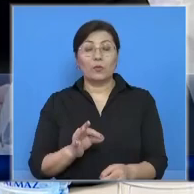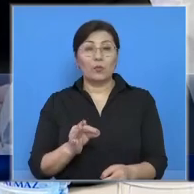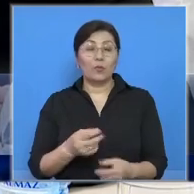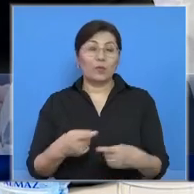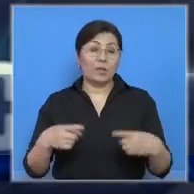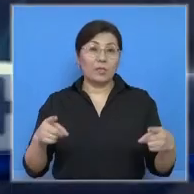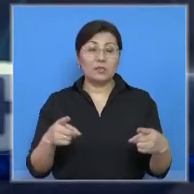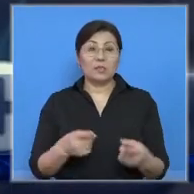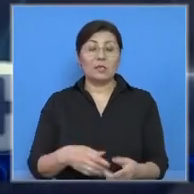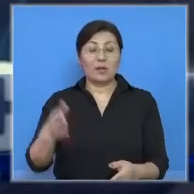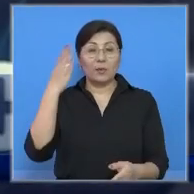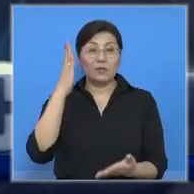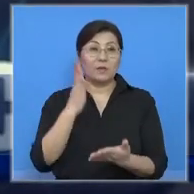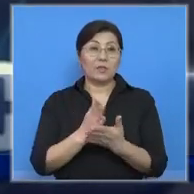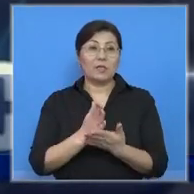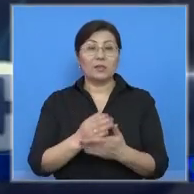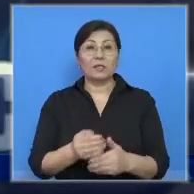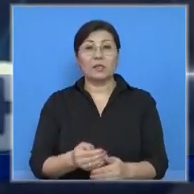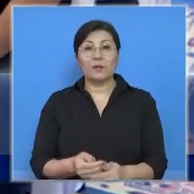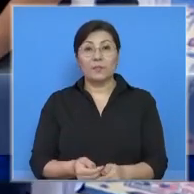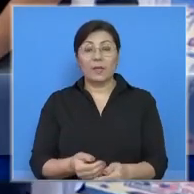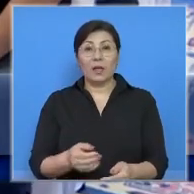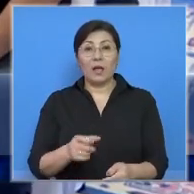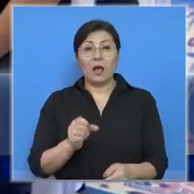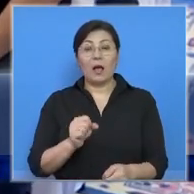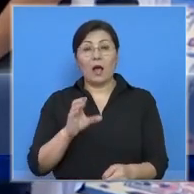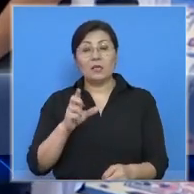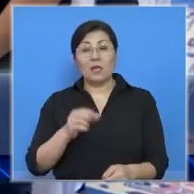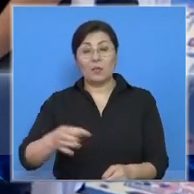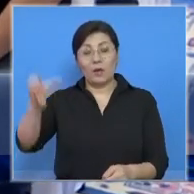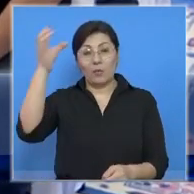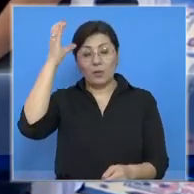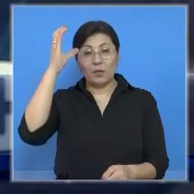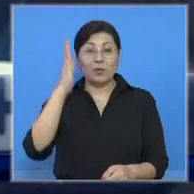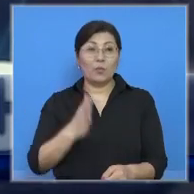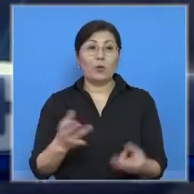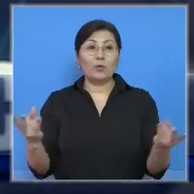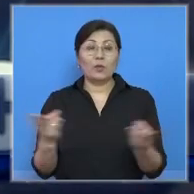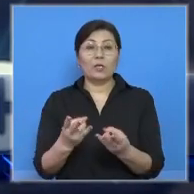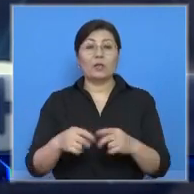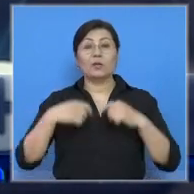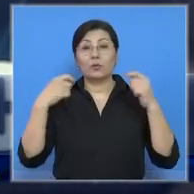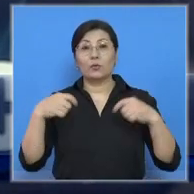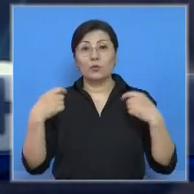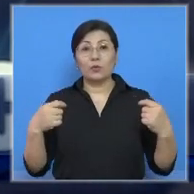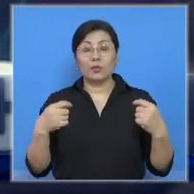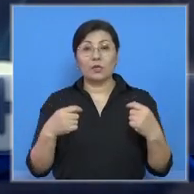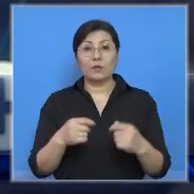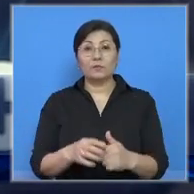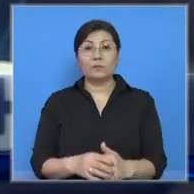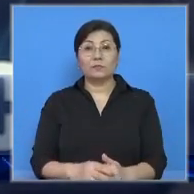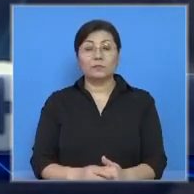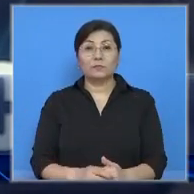басқаша түсініп жүргендей. Күлдіремін деп білдіріп алмас үшін асаба білімді, сауатты болған абзал. Тойда білесіздер көбіне